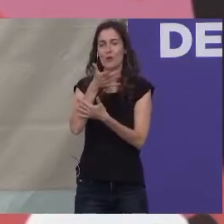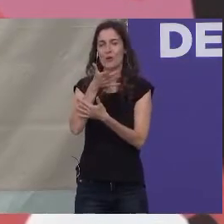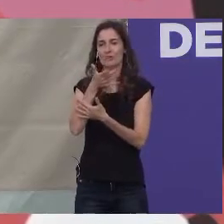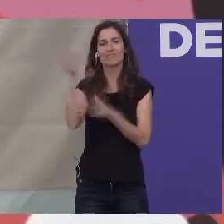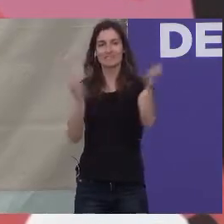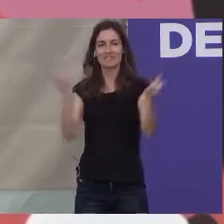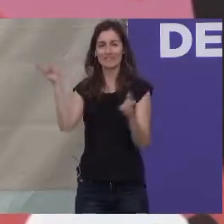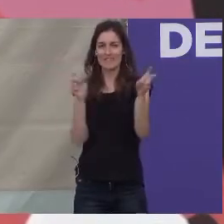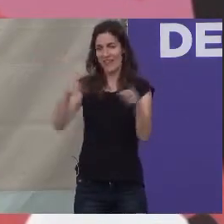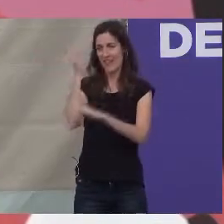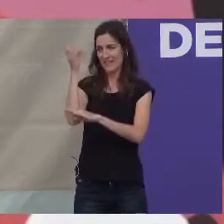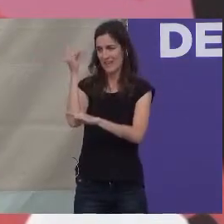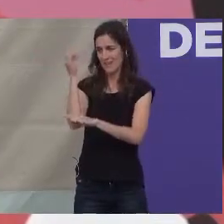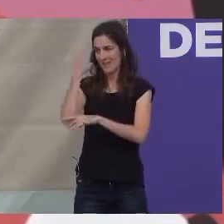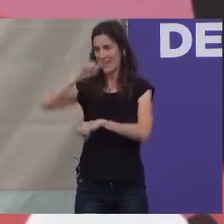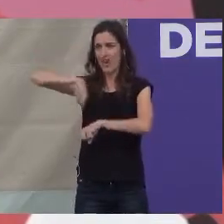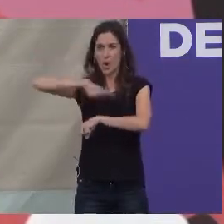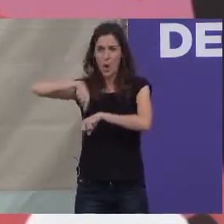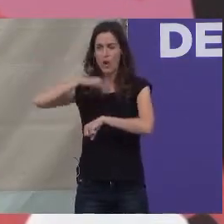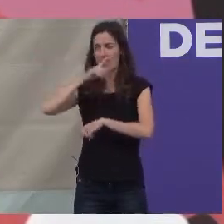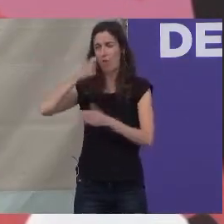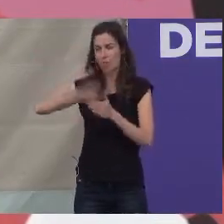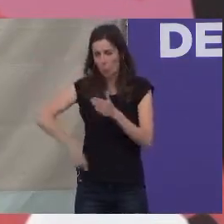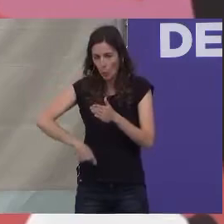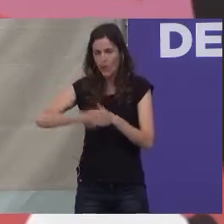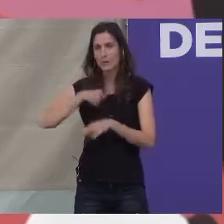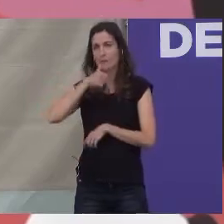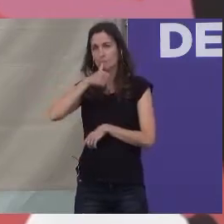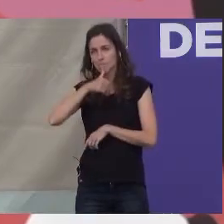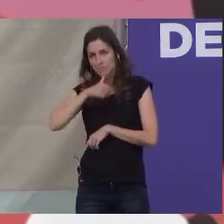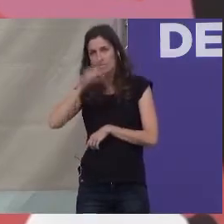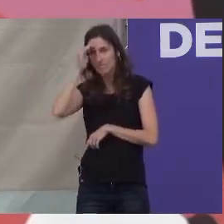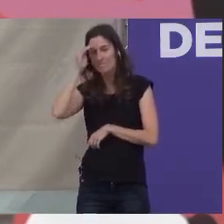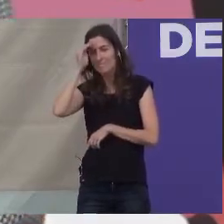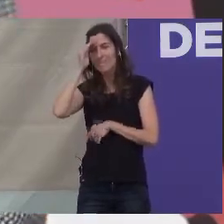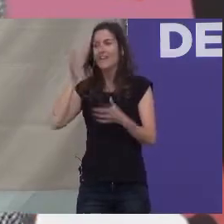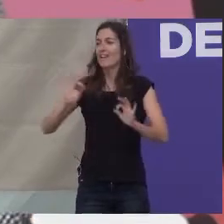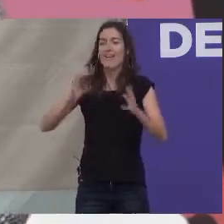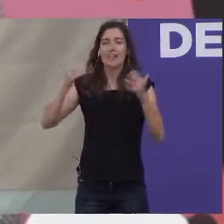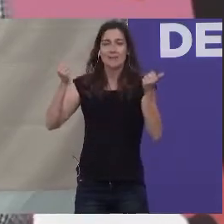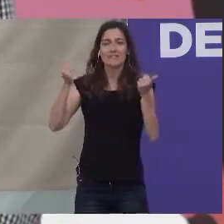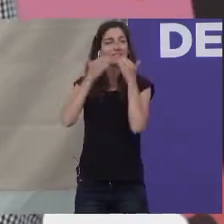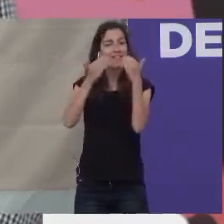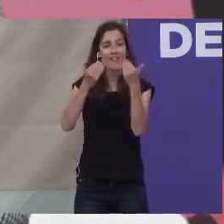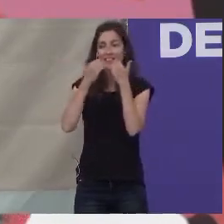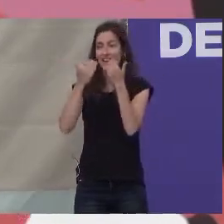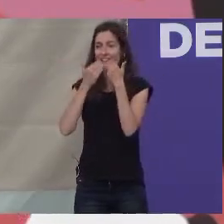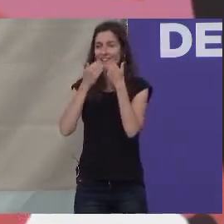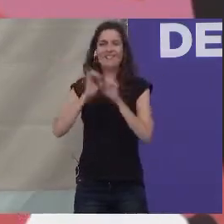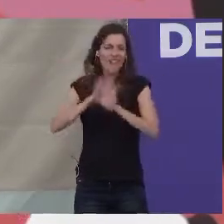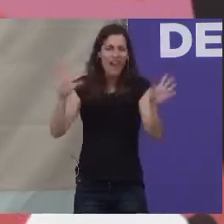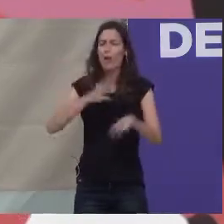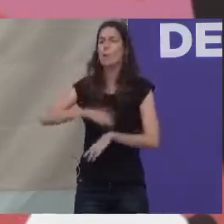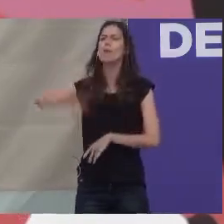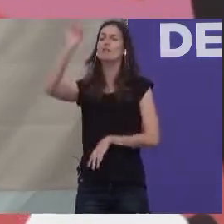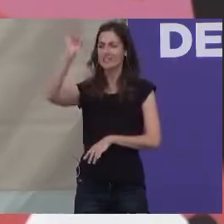la vostra assistència a aquesta assemblea. Són unes hores molt dures per estar així. I res, no tinc més que dir-vos. Moltes gràcies i clar que podem, sí